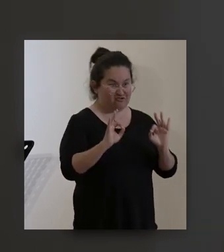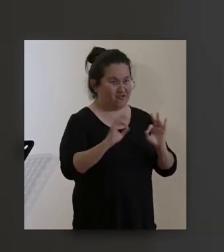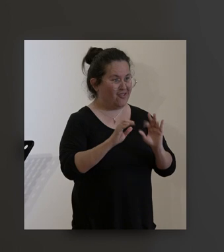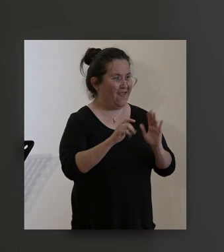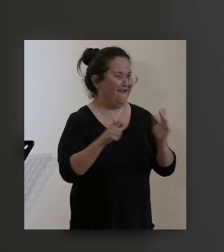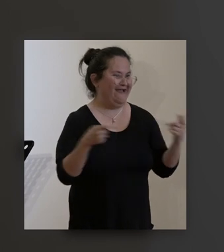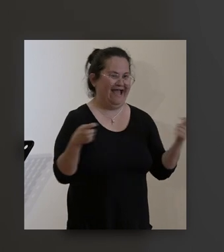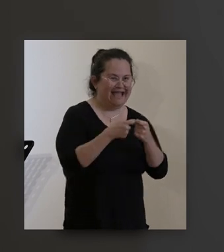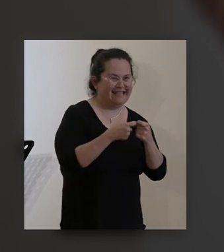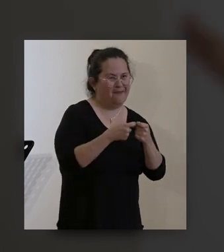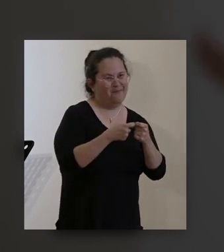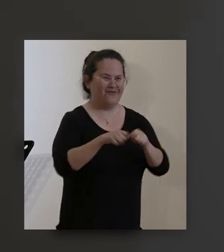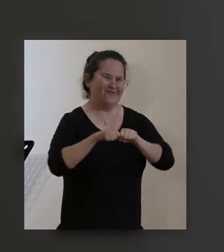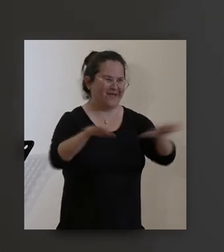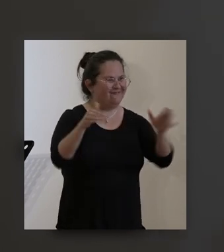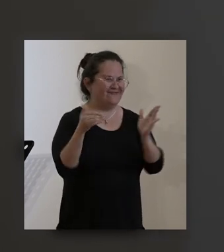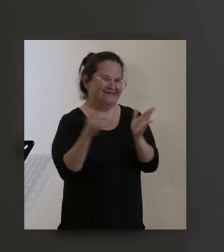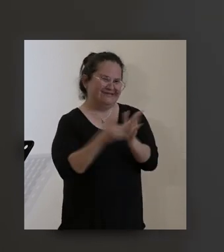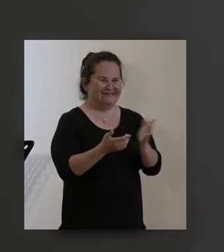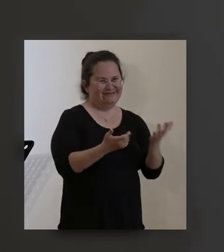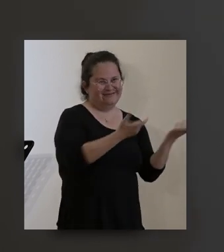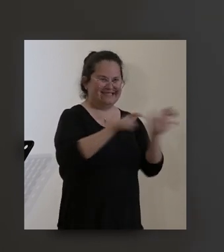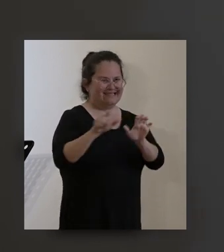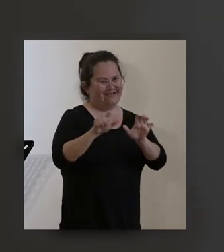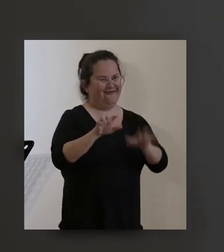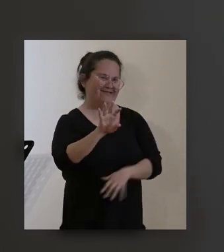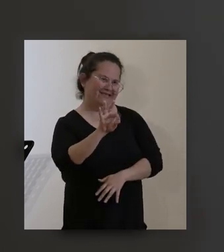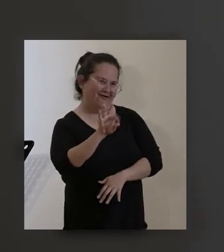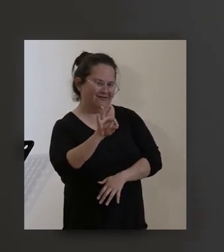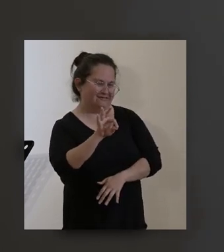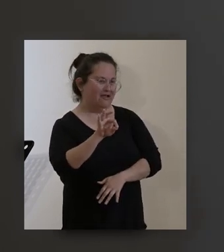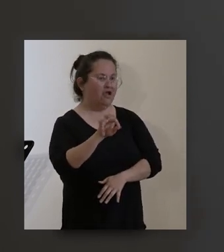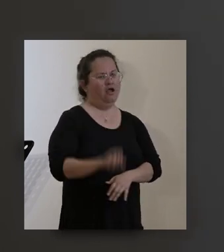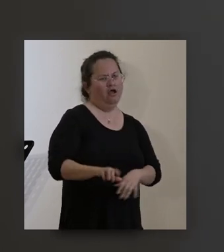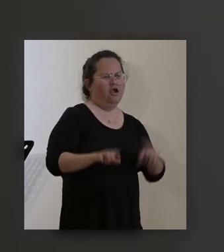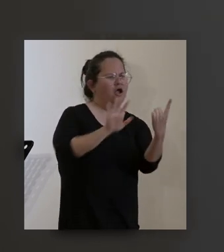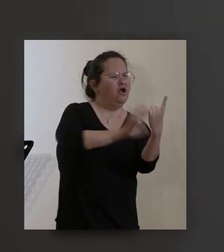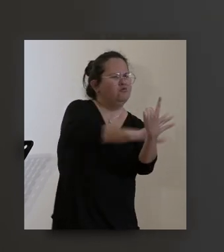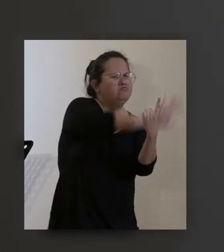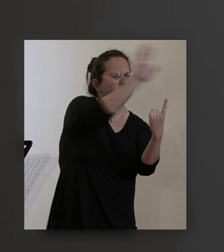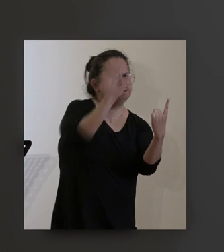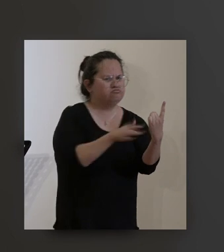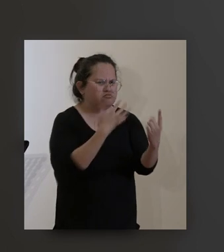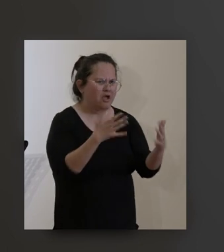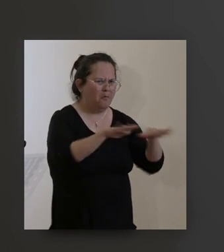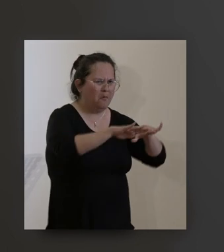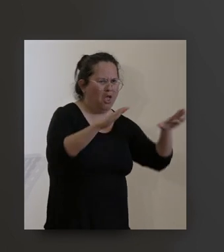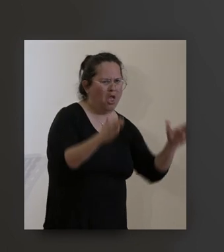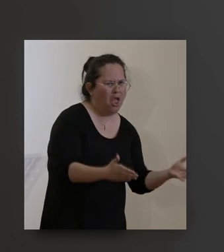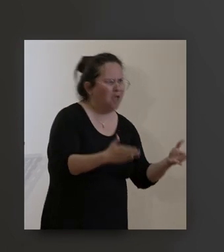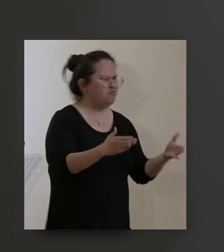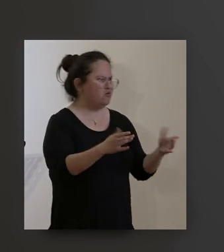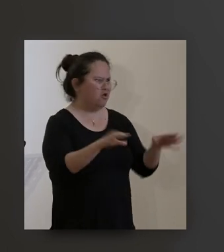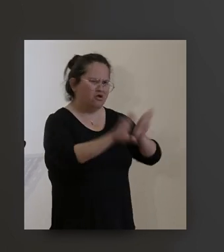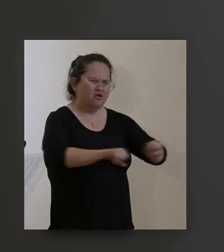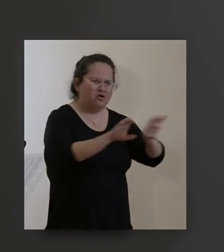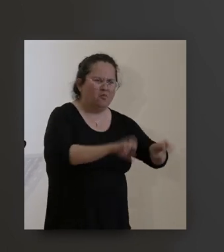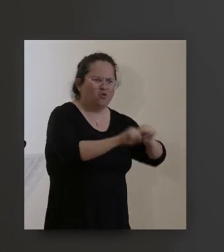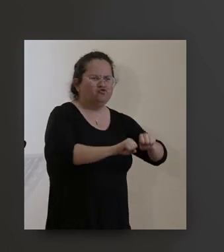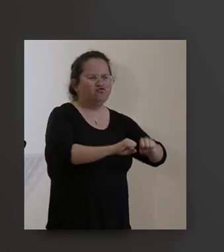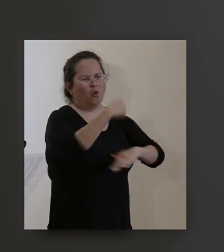1750. Et donc on voit ce personnage central qui est environné d'un mobilier de style Louis XV extrêmement